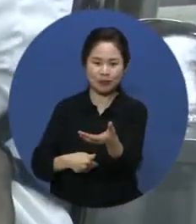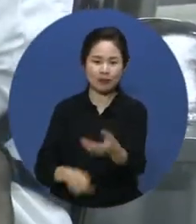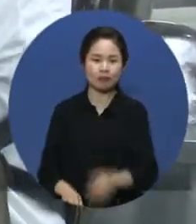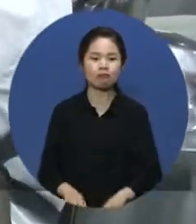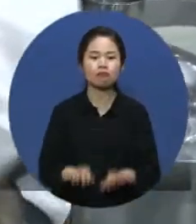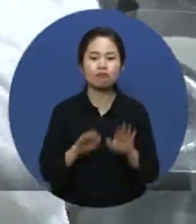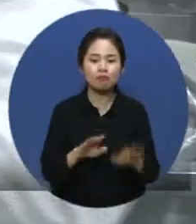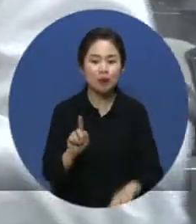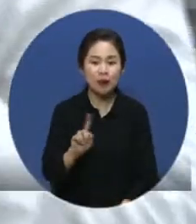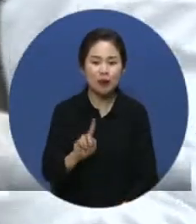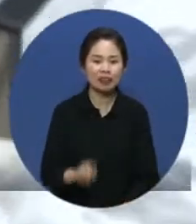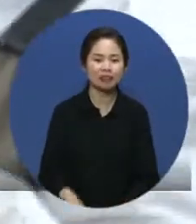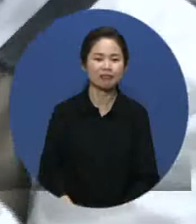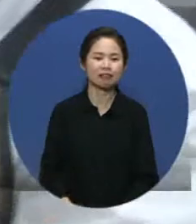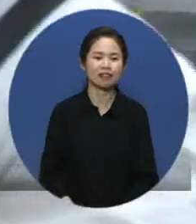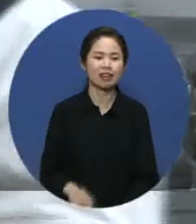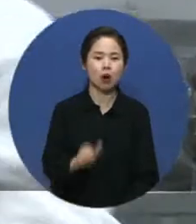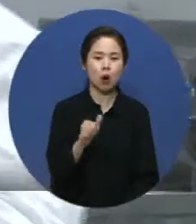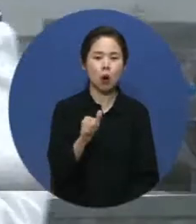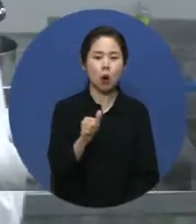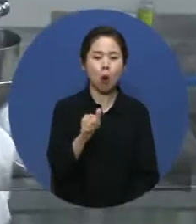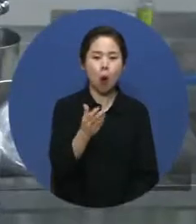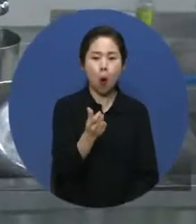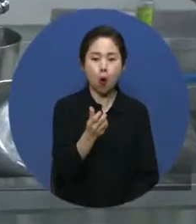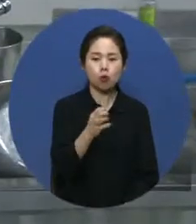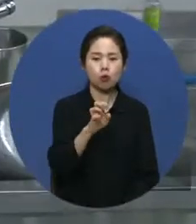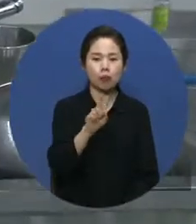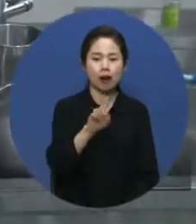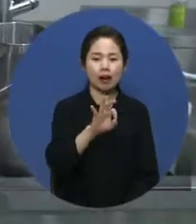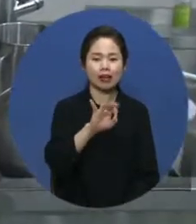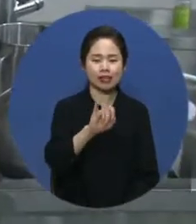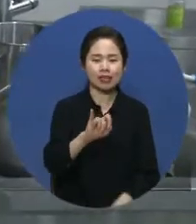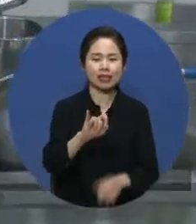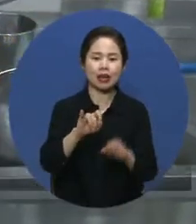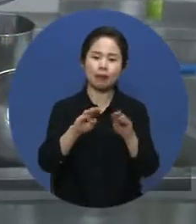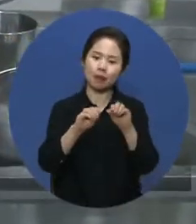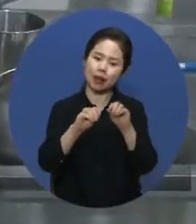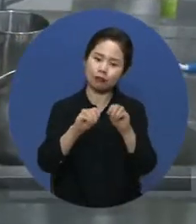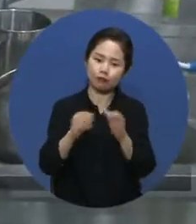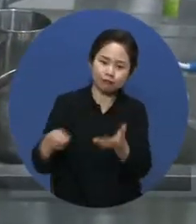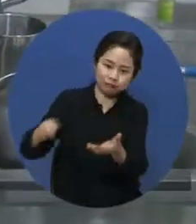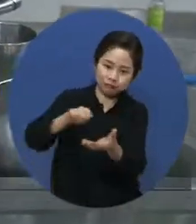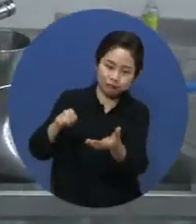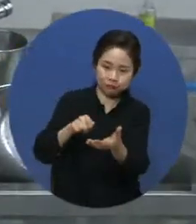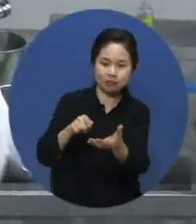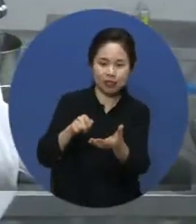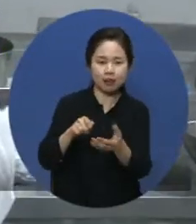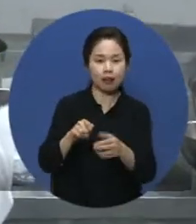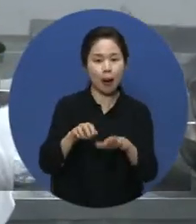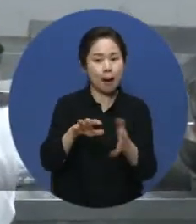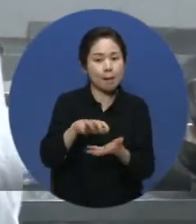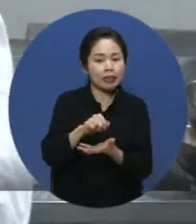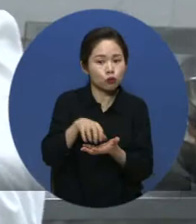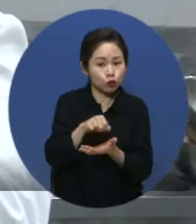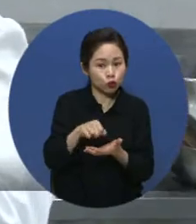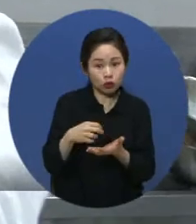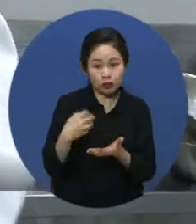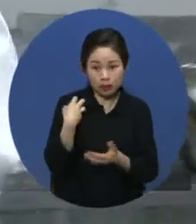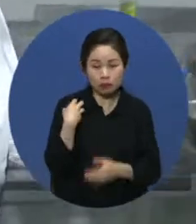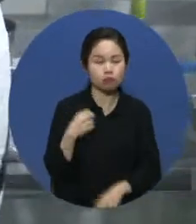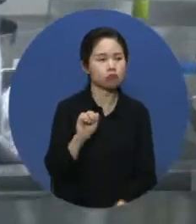지금 뭐 하고 계세요? 호두파이 반죽하고 있습니다. 반죽 담당이신가요? 네.